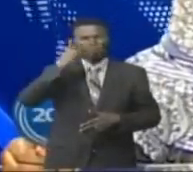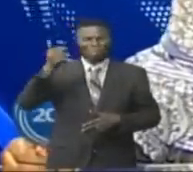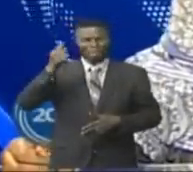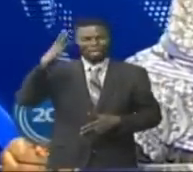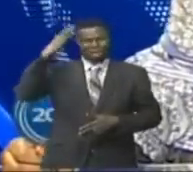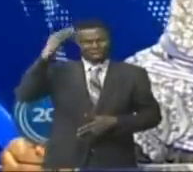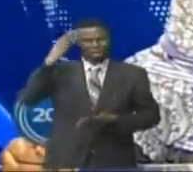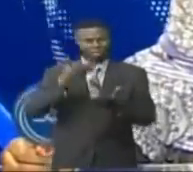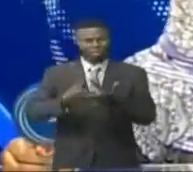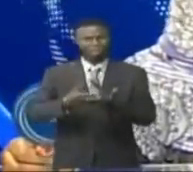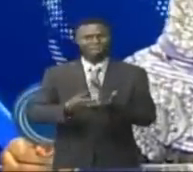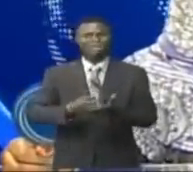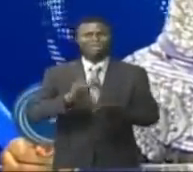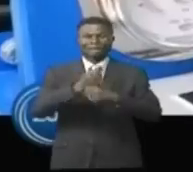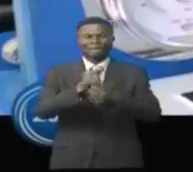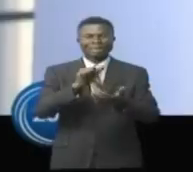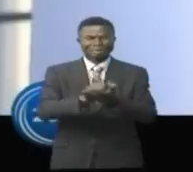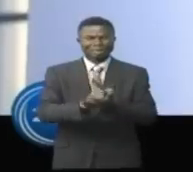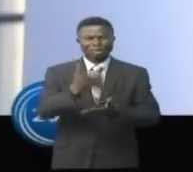tient cette unité de production.